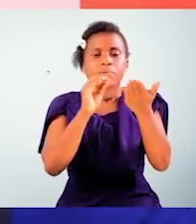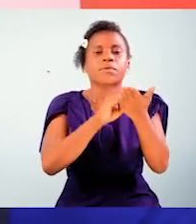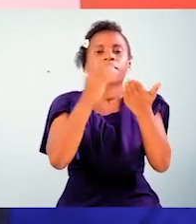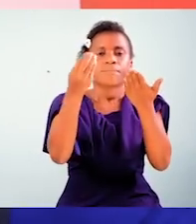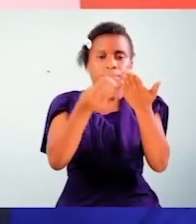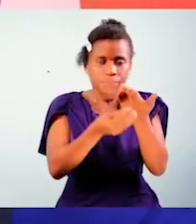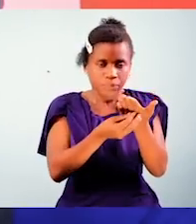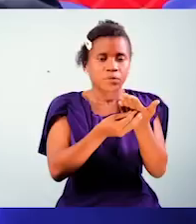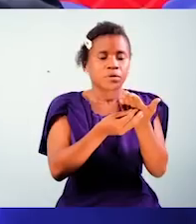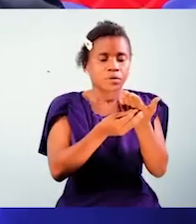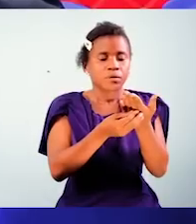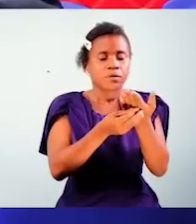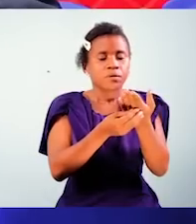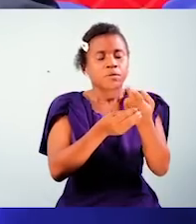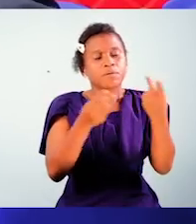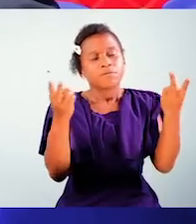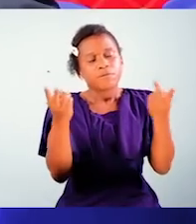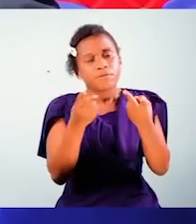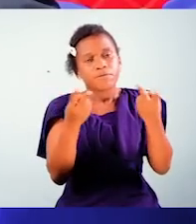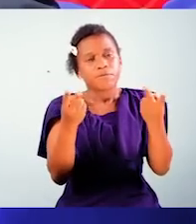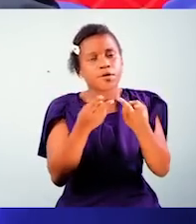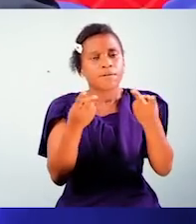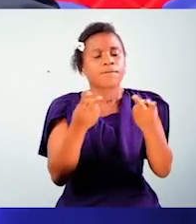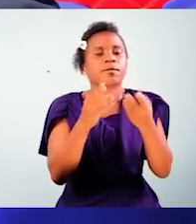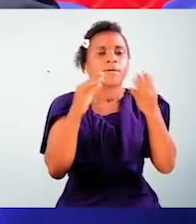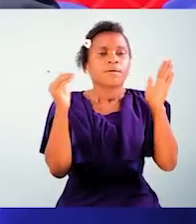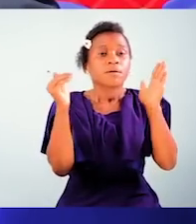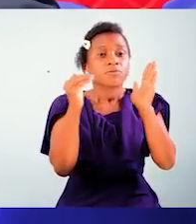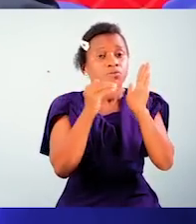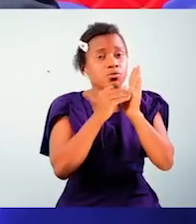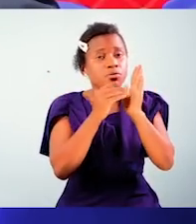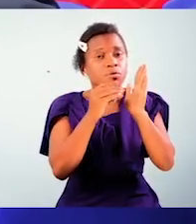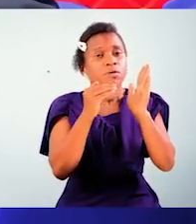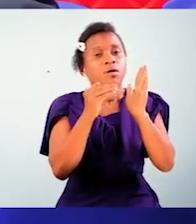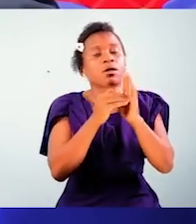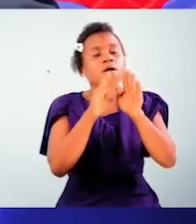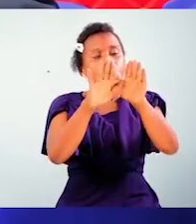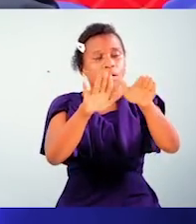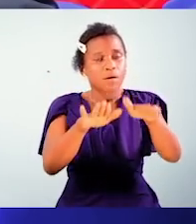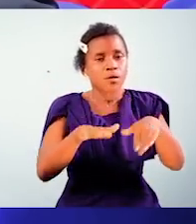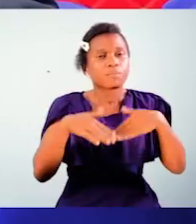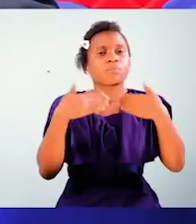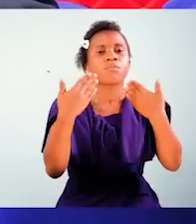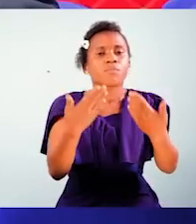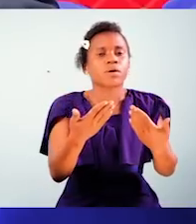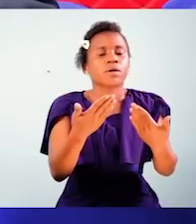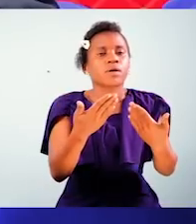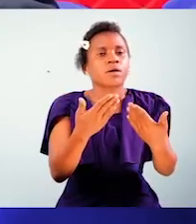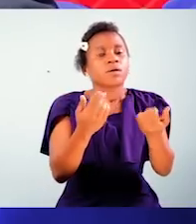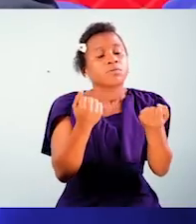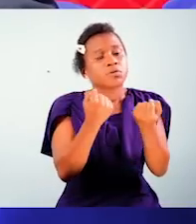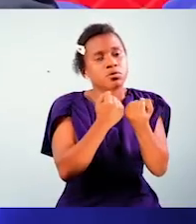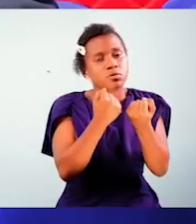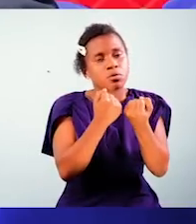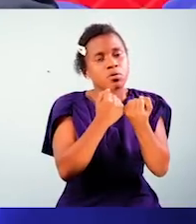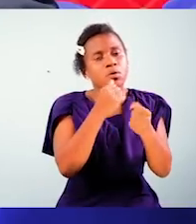Ukiachilia sheria mama ambayo ni katiba, sheria ya bunge iliyotungwa kwa ajili ya kazi za CAG ambayo ni